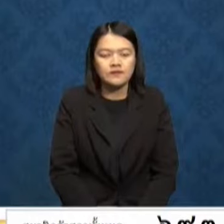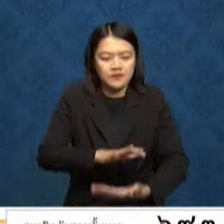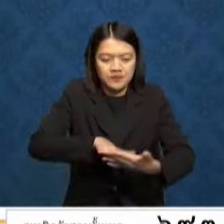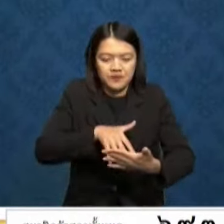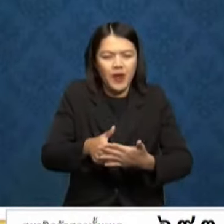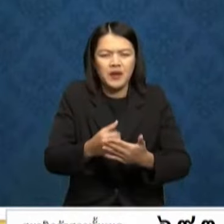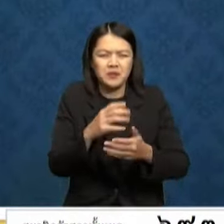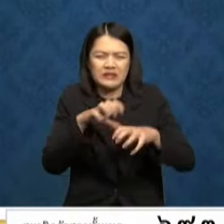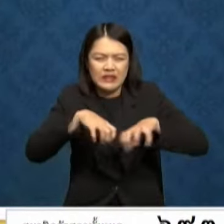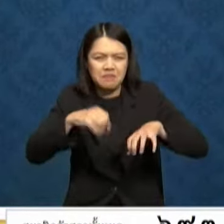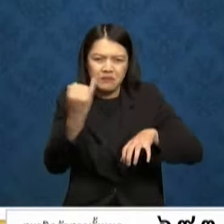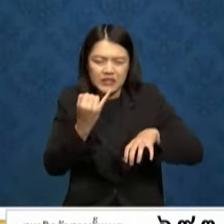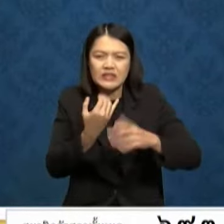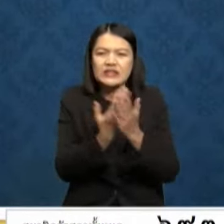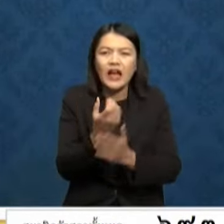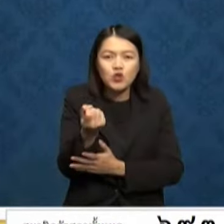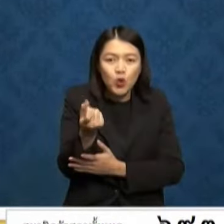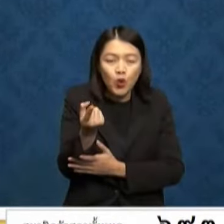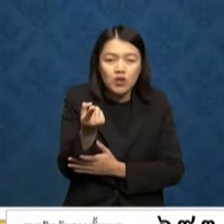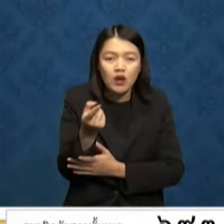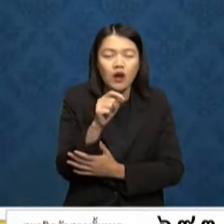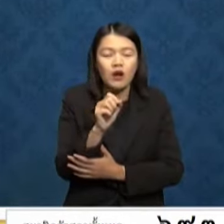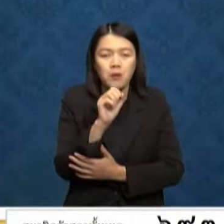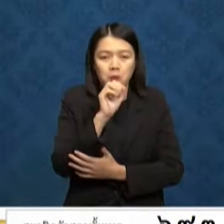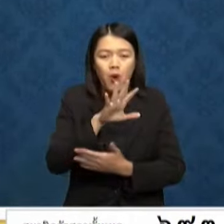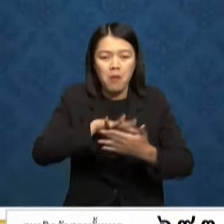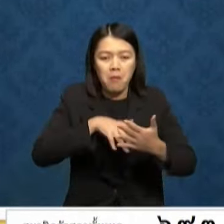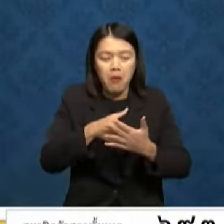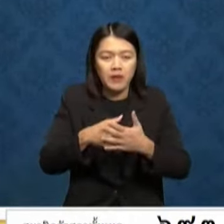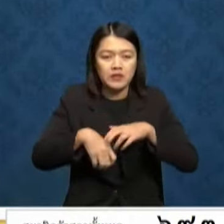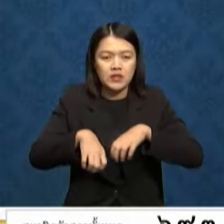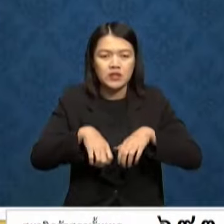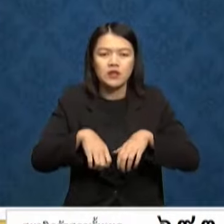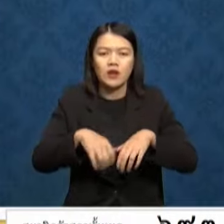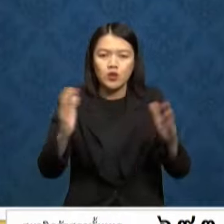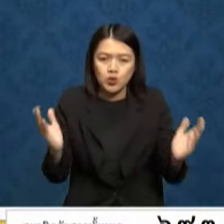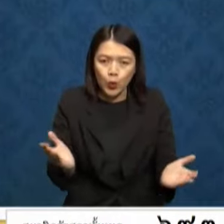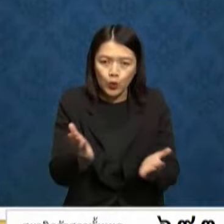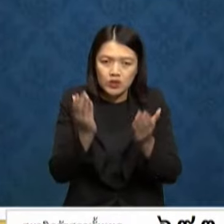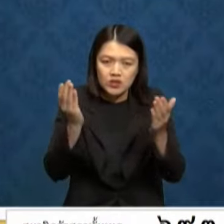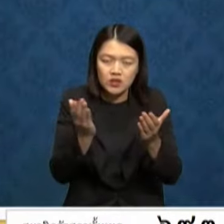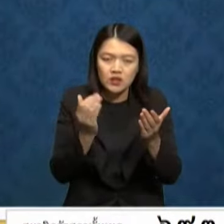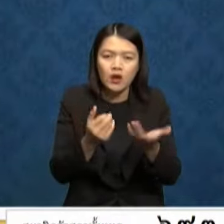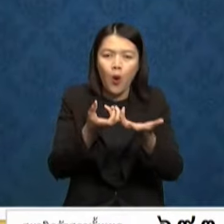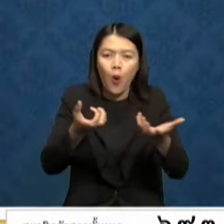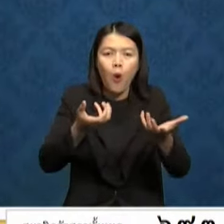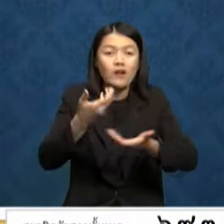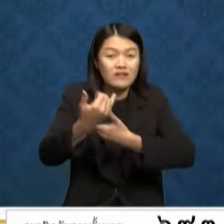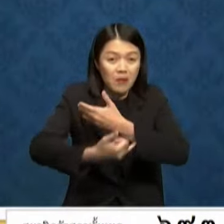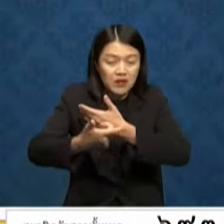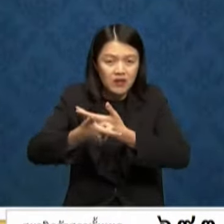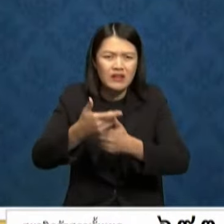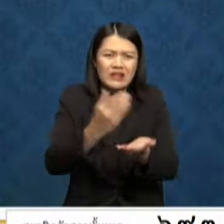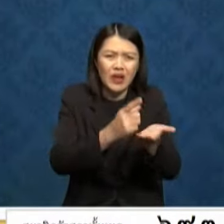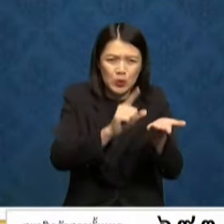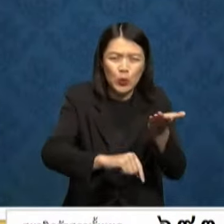วางแผนไวดีหรือไม่ถ้าเป็นเงินสดท่านได้วางแผนในการที่จะไม่ไปส่งเสริมการสินค้าต่างชาติราคาถูก